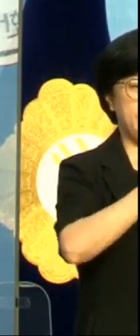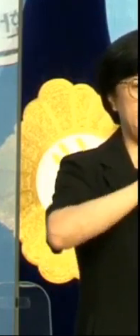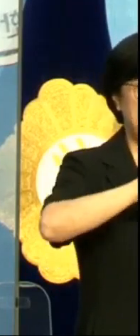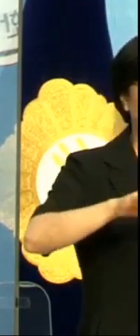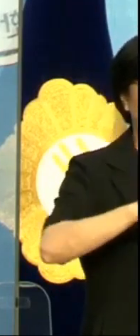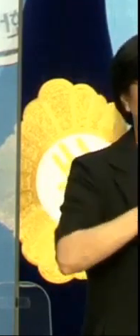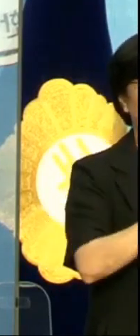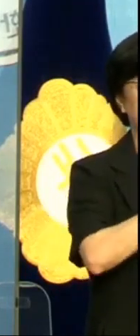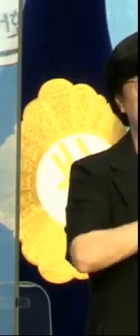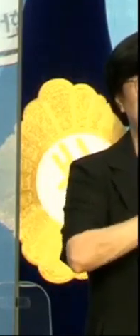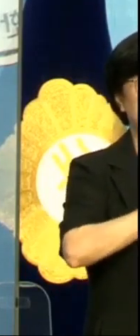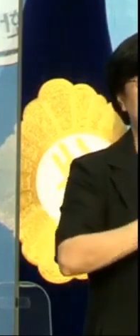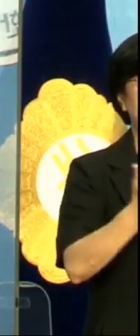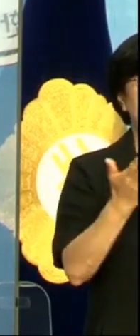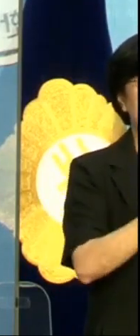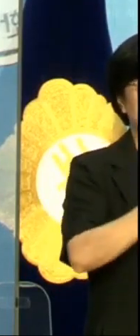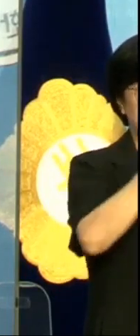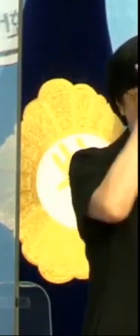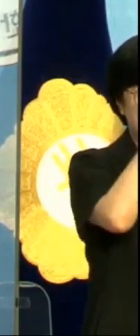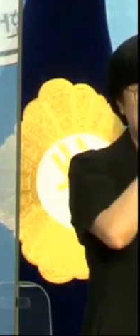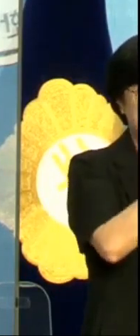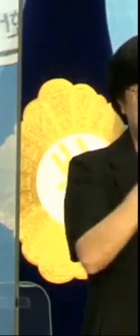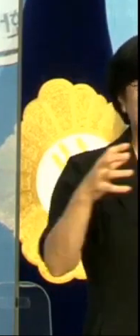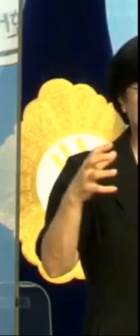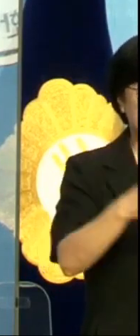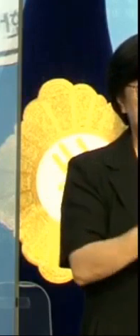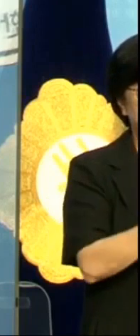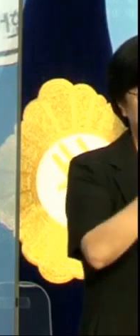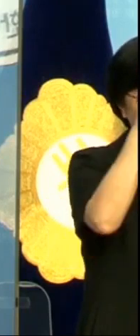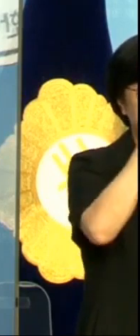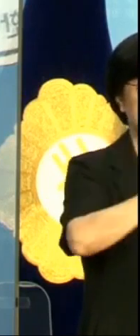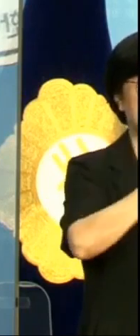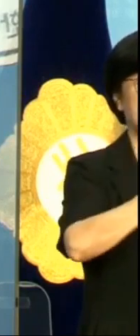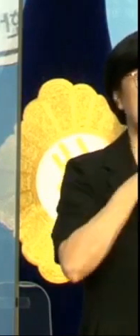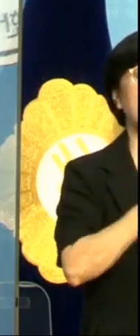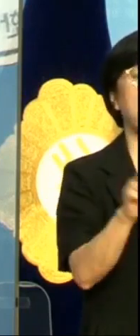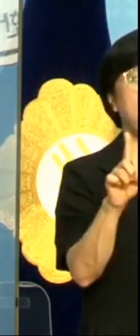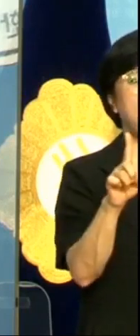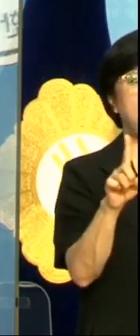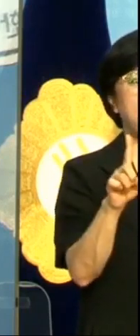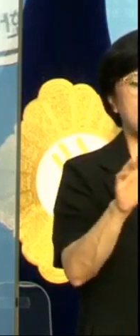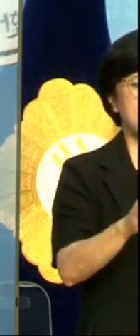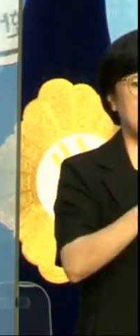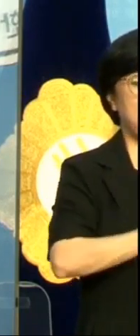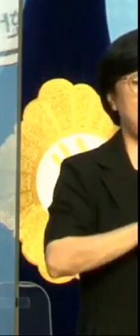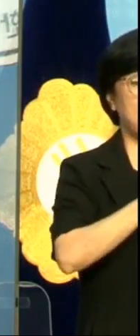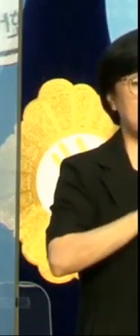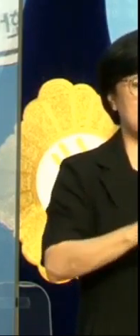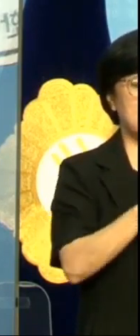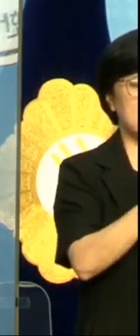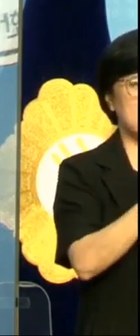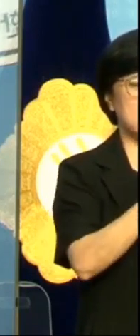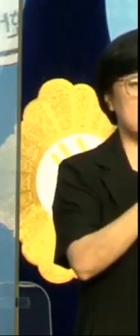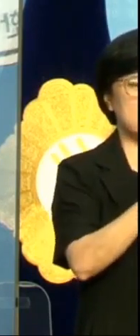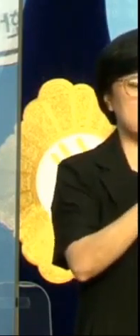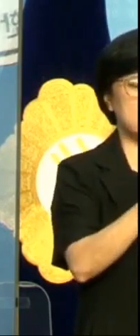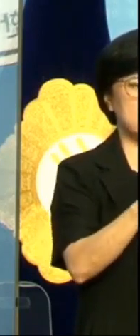공직자윤리법 하고 통합해서 하나로 만든 겁니다 그 이유는 지금 공직자 윤리 와